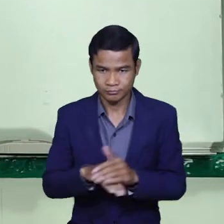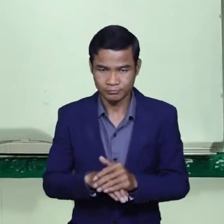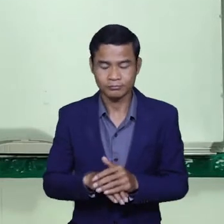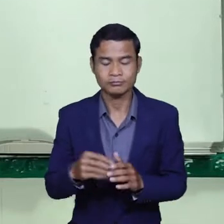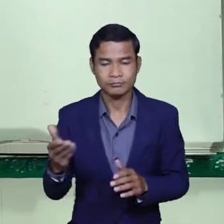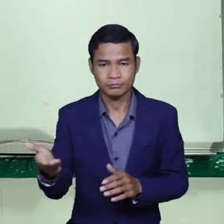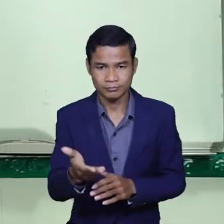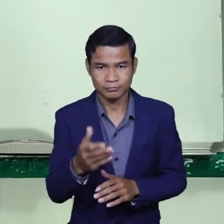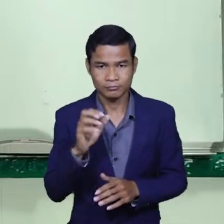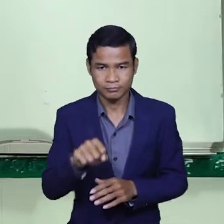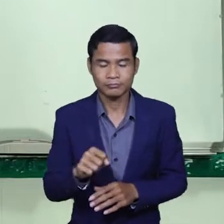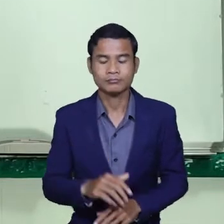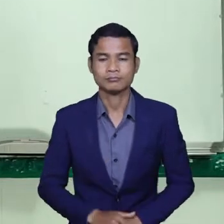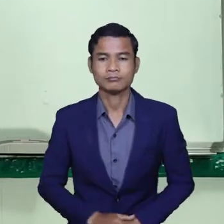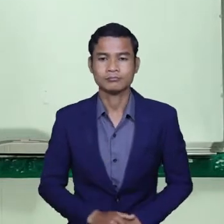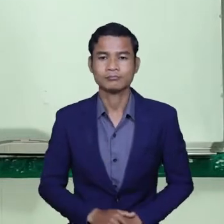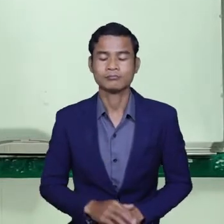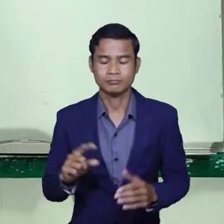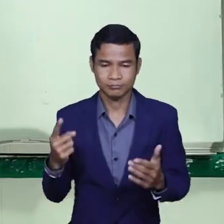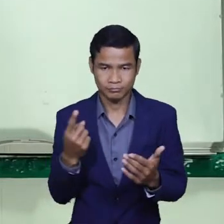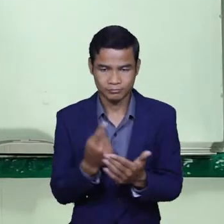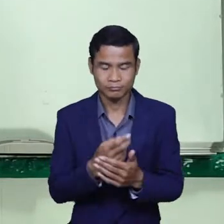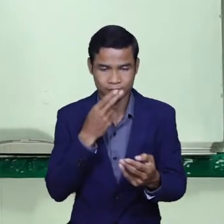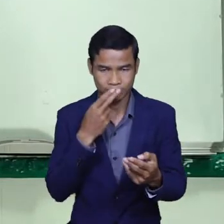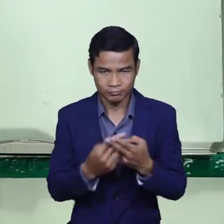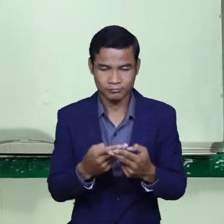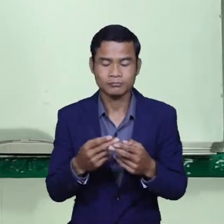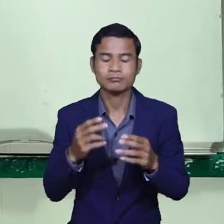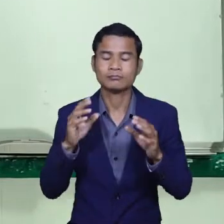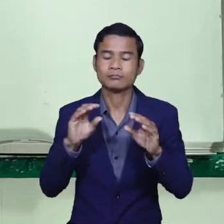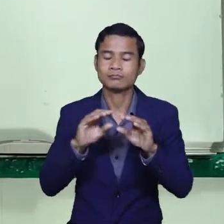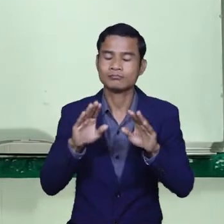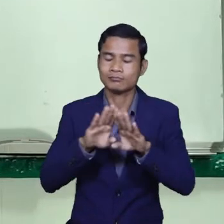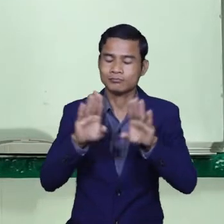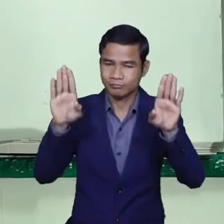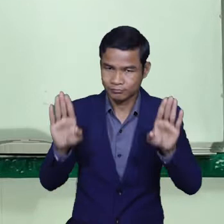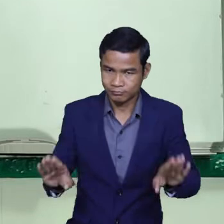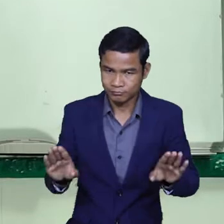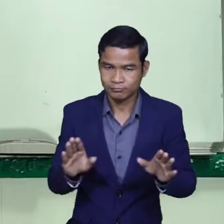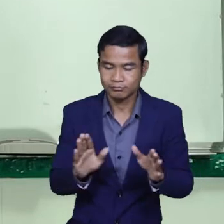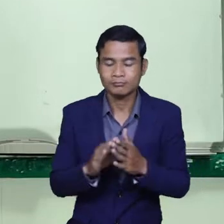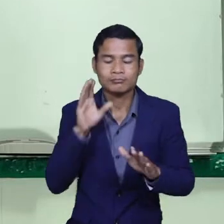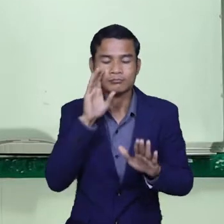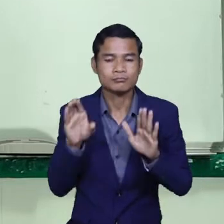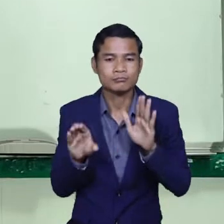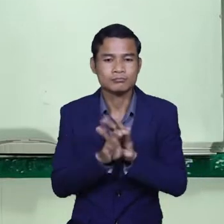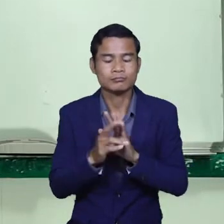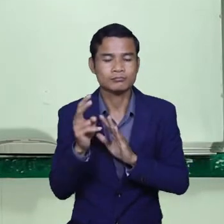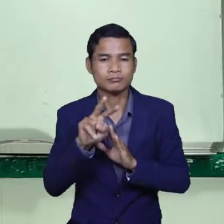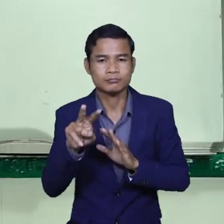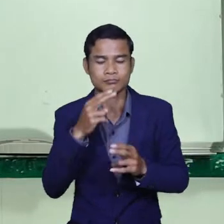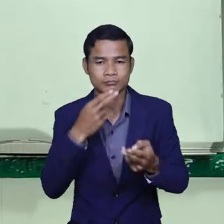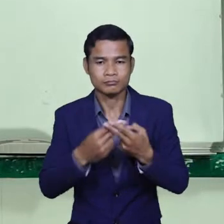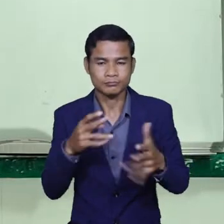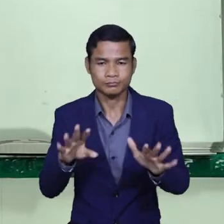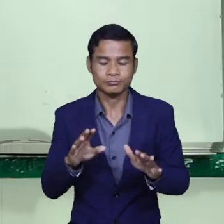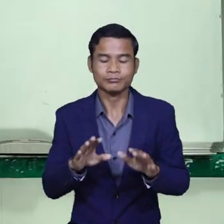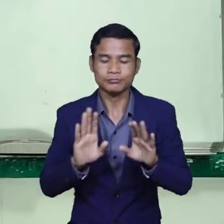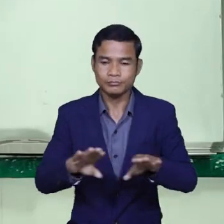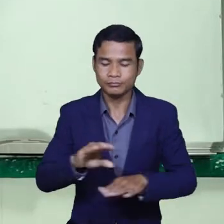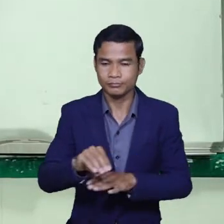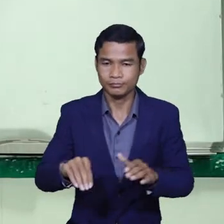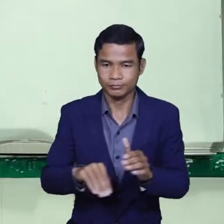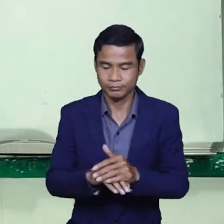ក៏បានចាណាកូនណាចាចូលរួមឆ្លើយសំណួរដែលតាក់ទងជាមួយនឹងរូបភាពចាទាំងអស់នេះចារួចរាល់ហើយដែរអញ្ចឹងកូនកូនទាំ